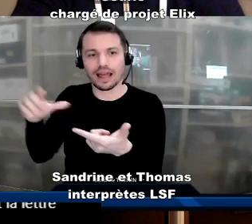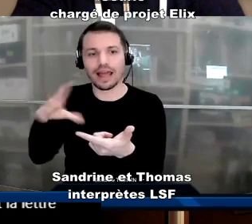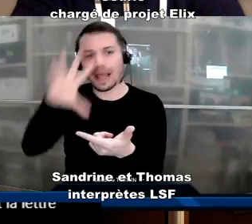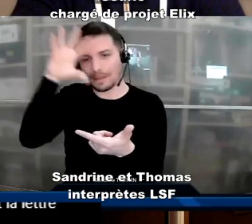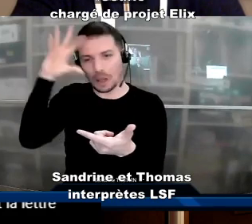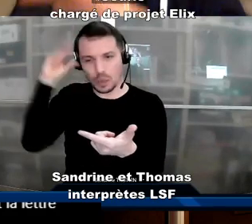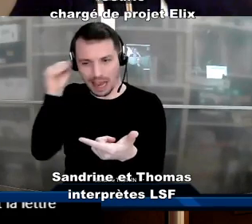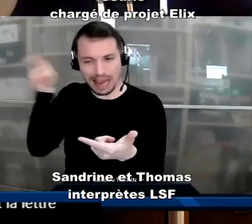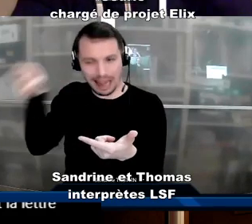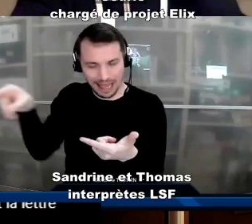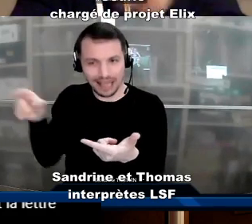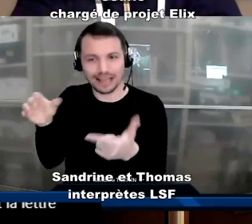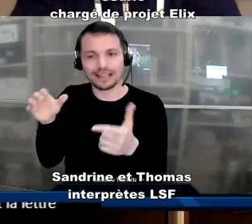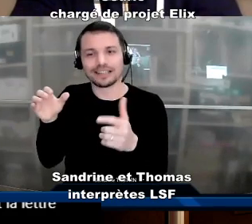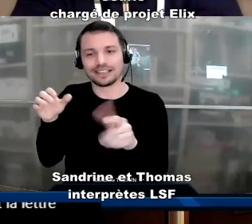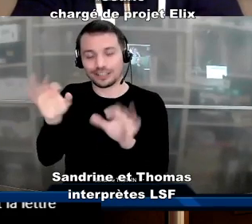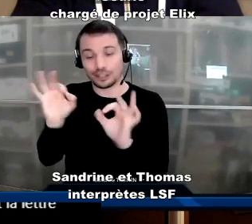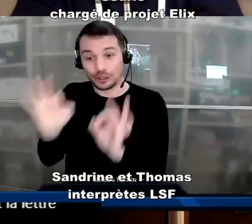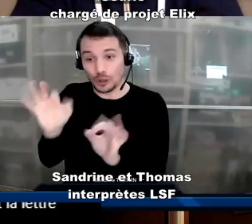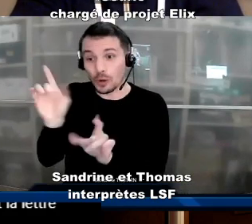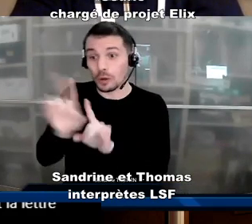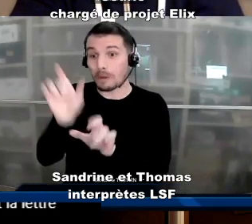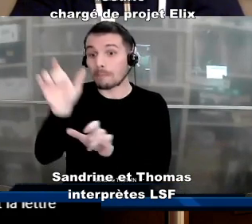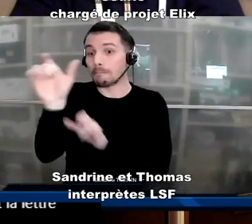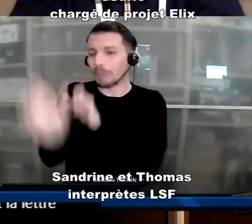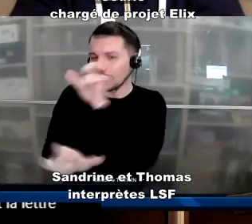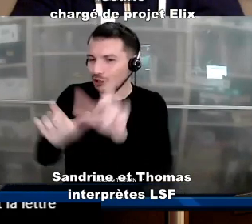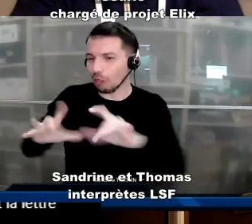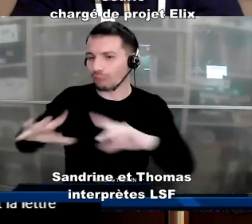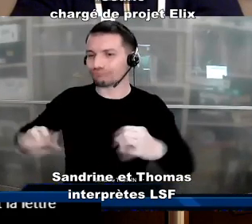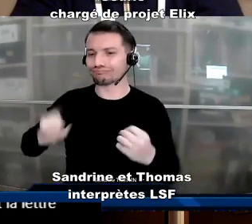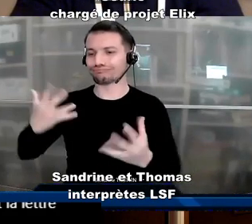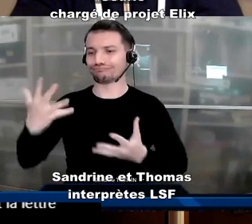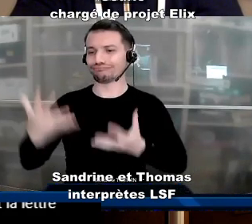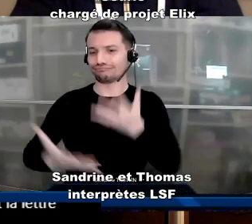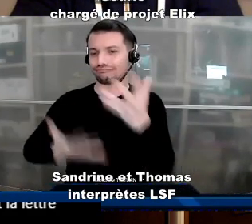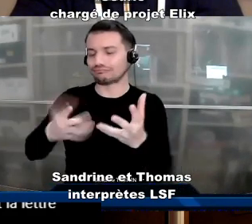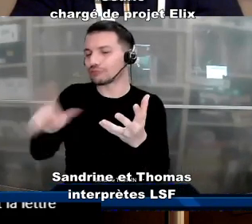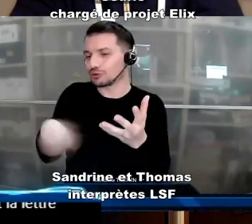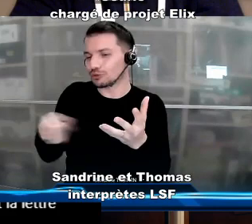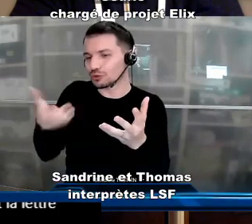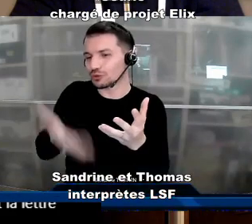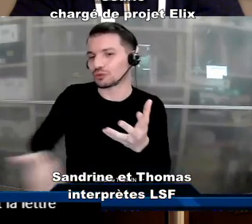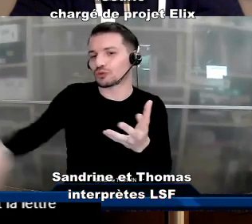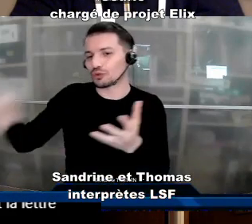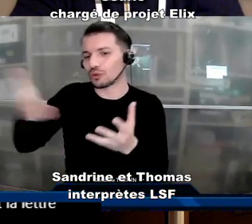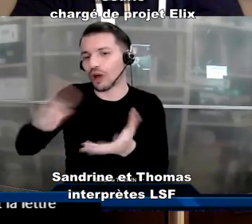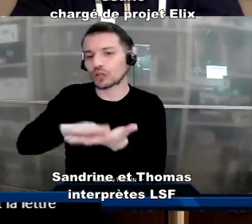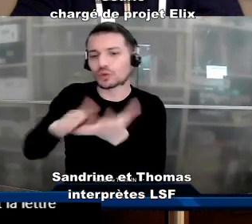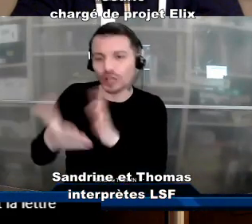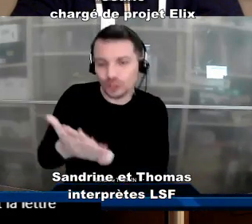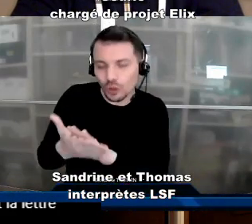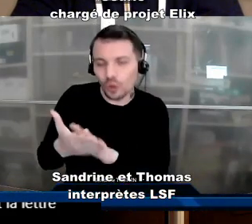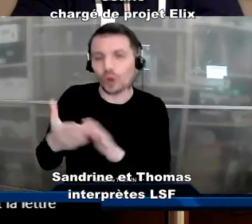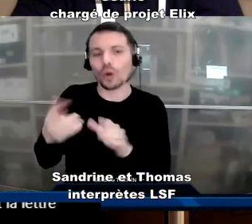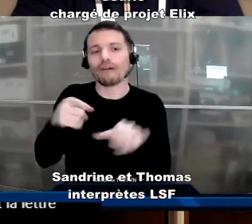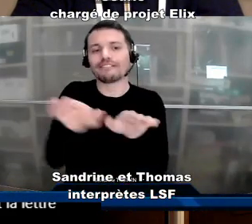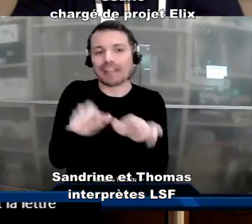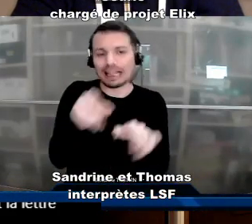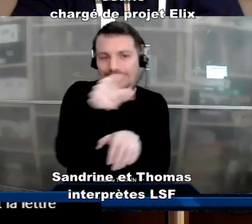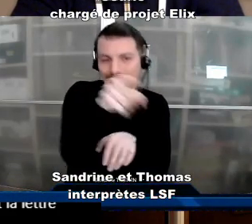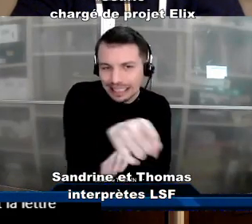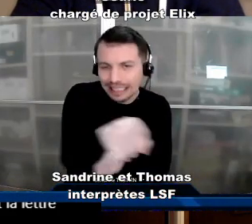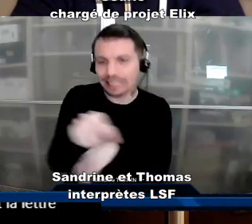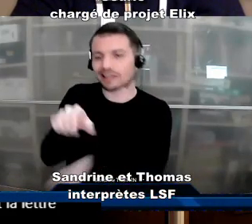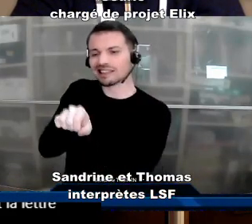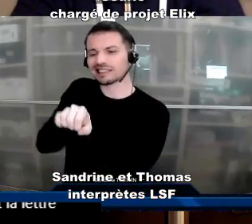Alors on a des personnes qui maîtrisent la LSF au sein de l'association, Fanny, Simon,